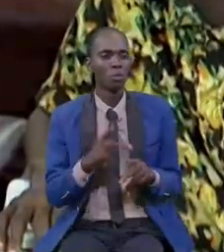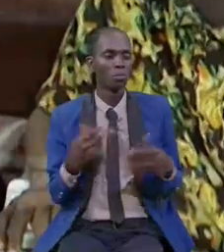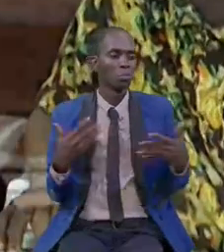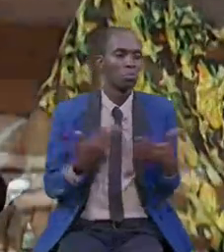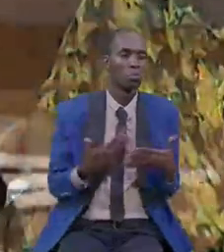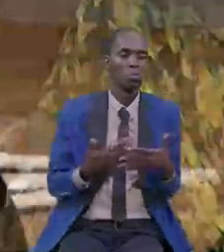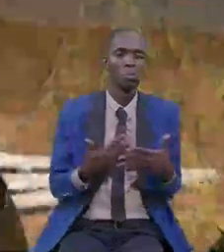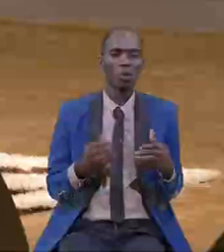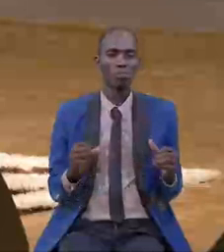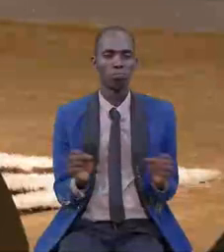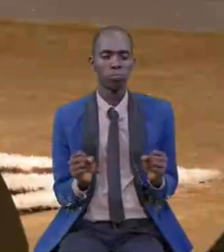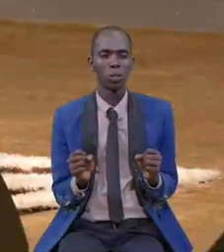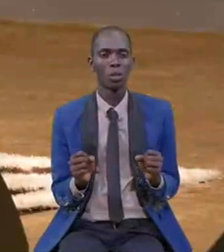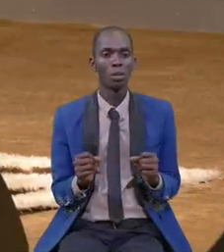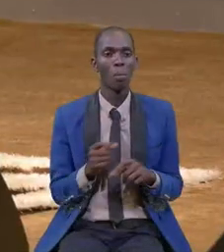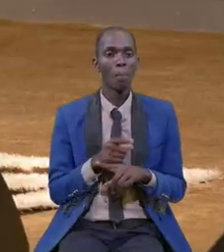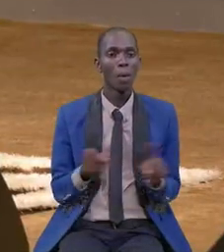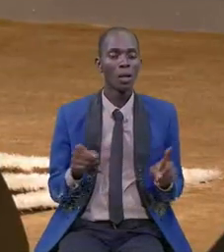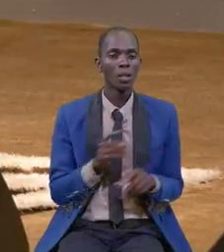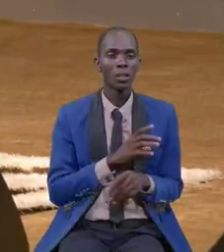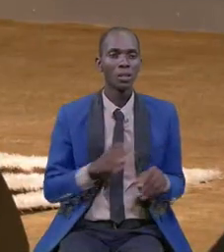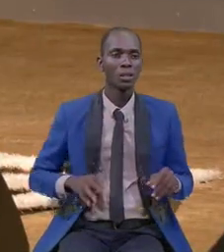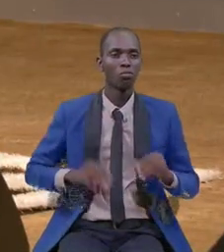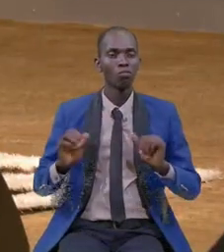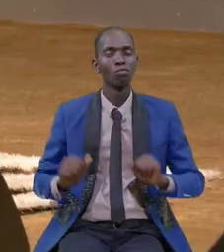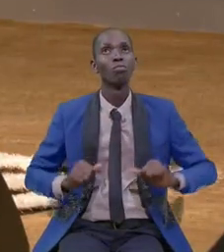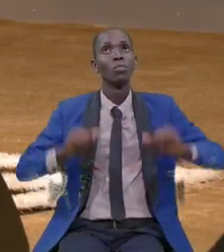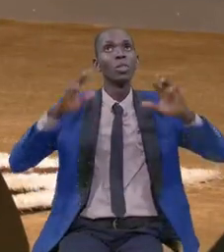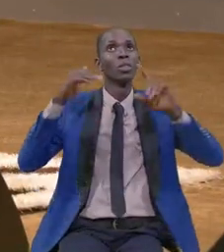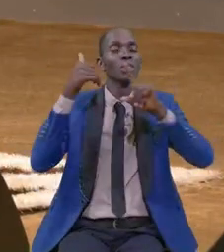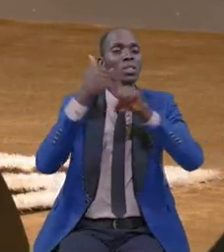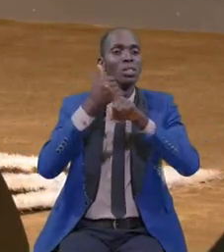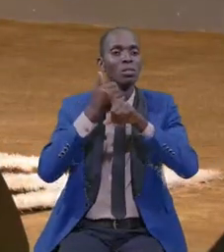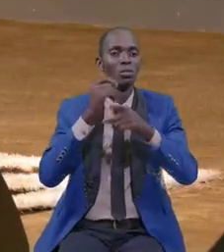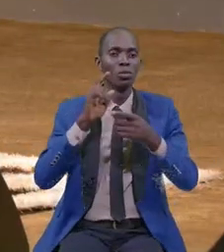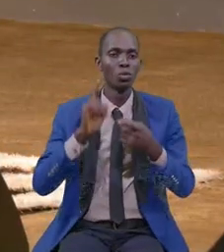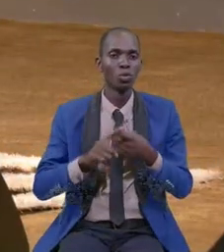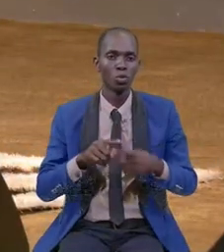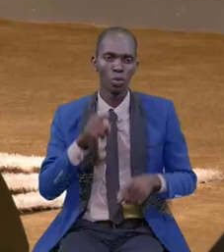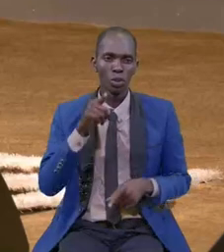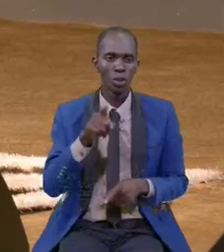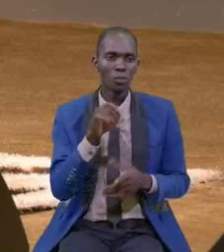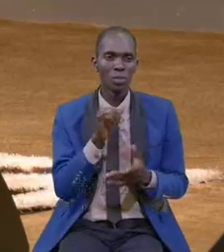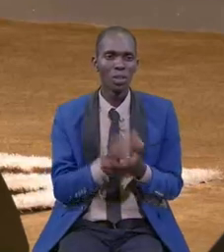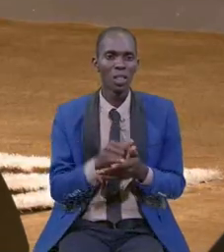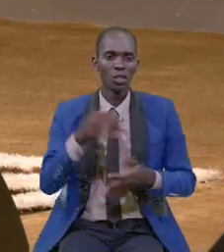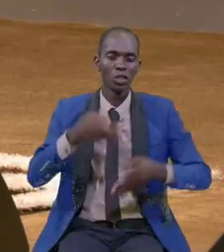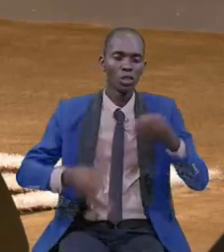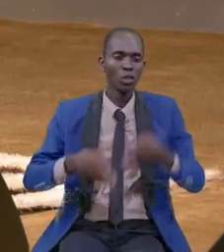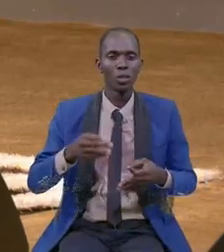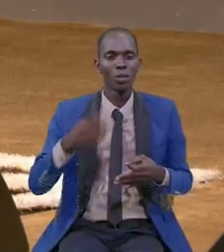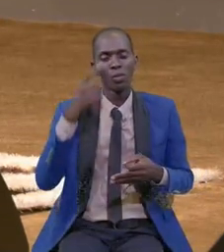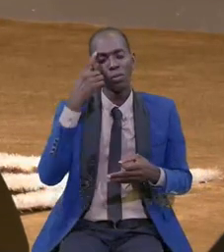remettait s'en remettait à celui qui juge justement ceux qui se battent pour